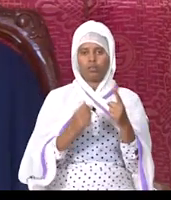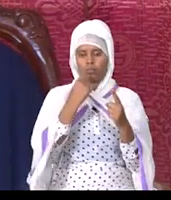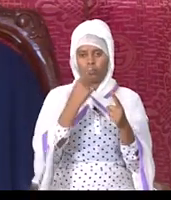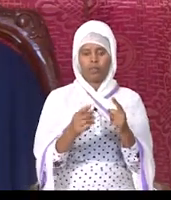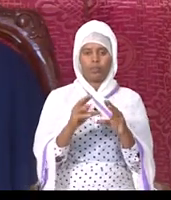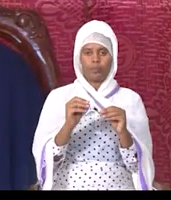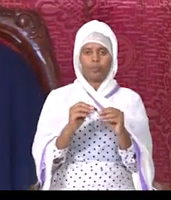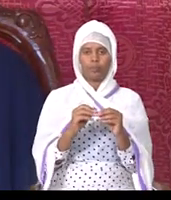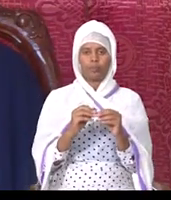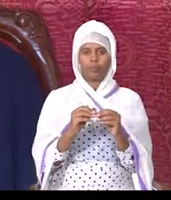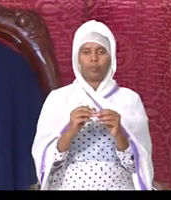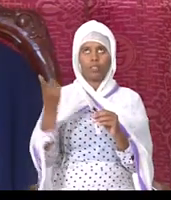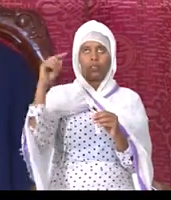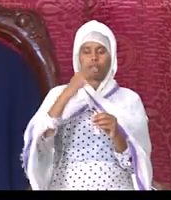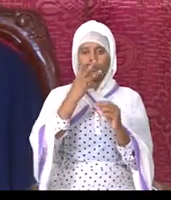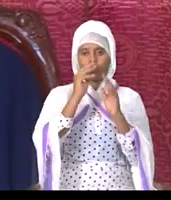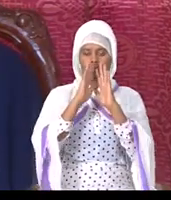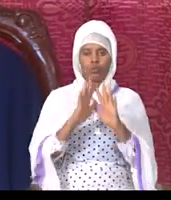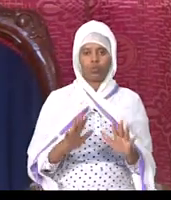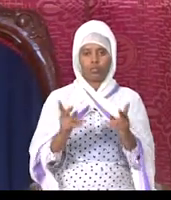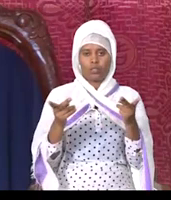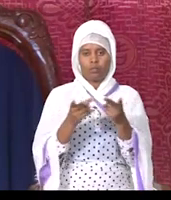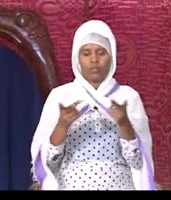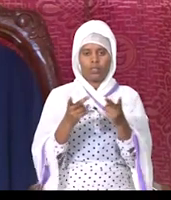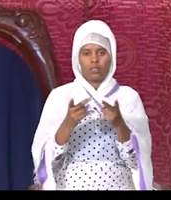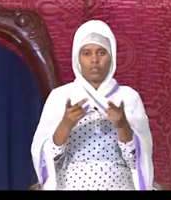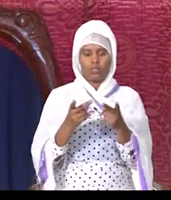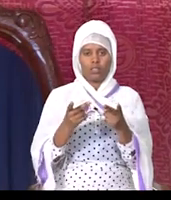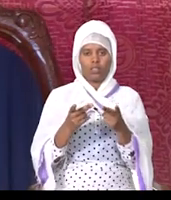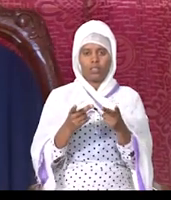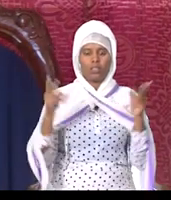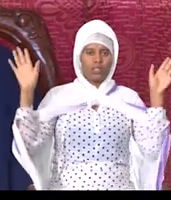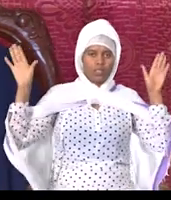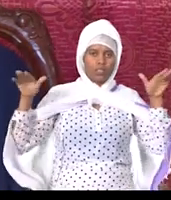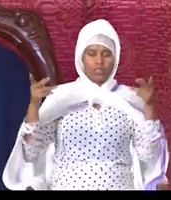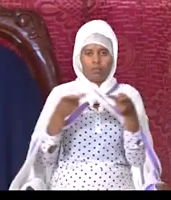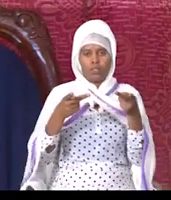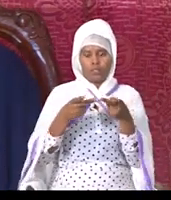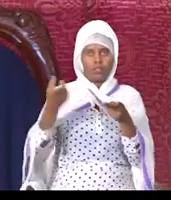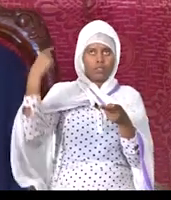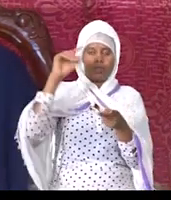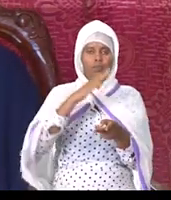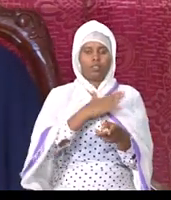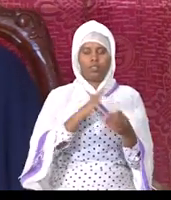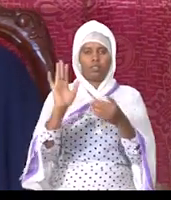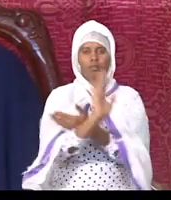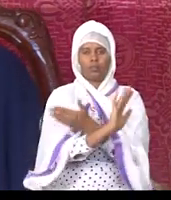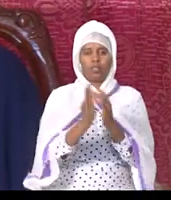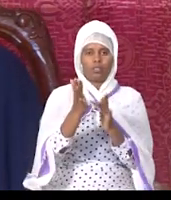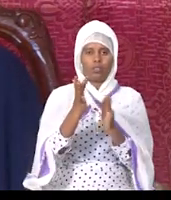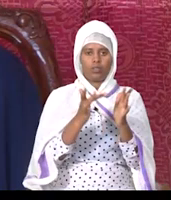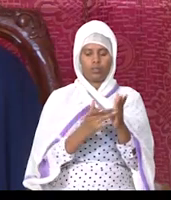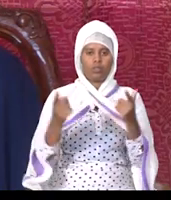ንኸረድእ ዝንቱ እቲ ወልድየ ኢሉ ማለት እዩ እግዚኣብሔር መንፈስ ቅዱስ ድማ ብኣምሳል ርግቢ ርግቢ ኮይኑ ዘይኮነ ብኣምሳል ርግቢ ኣብ ልዕሊ ጎይታናን ኣምላኽናን